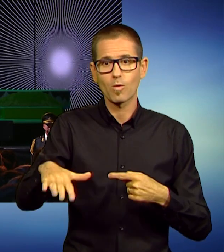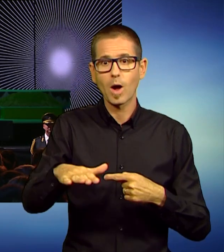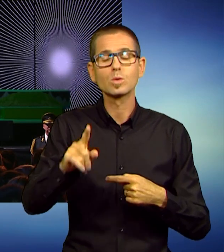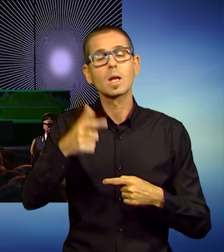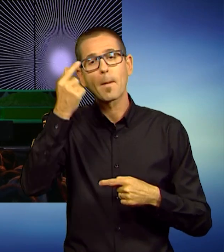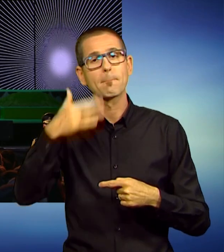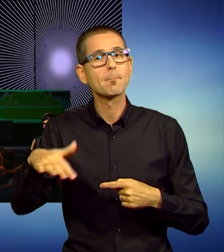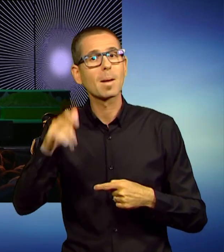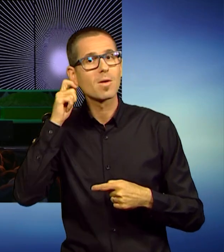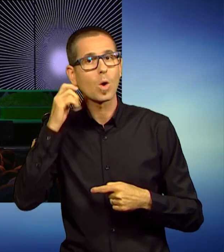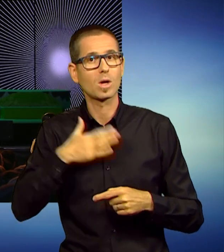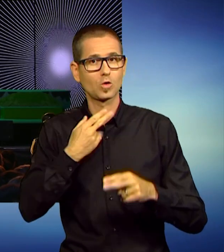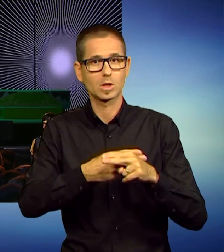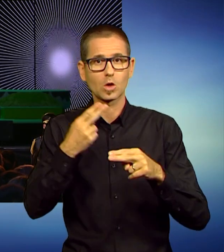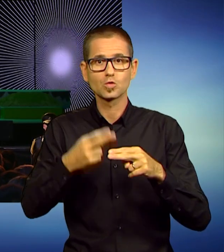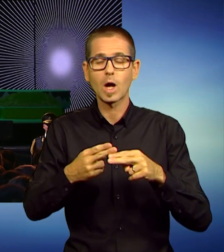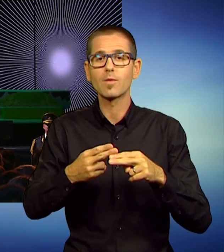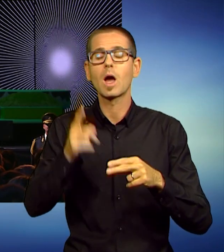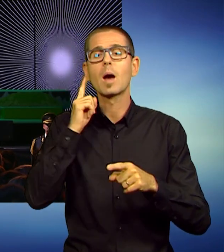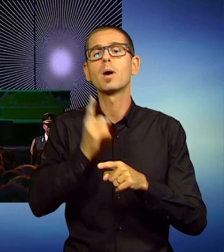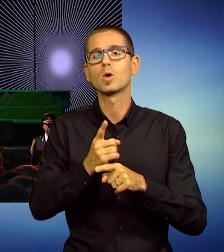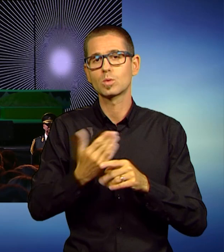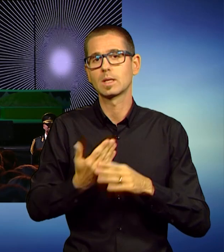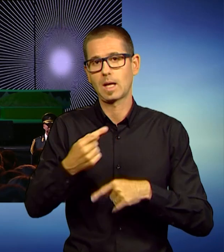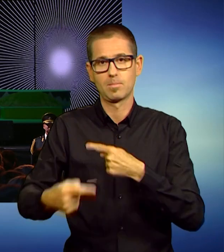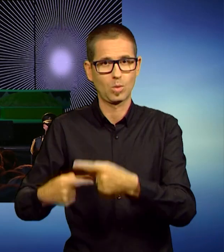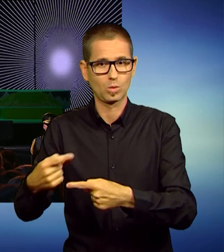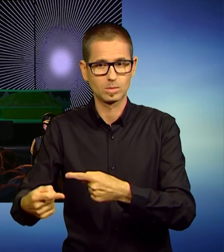prebivalk naše države, ampak tudi za zanamce.